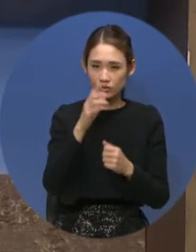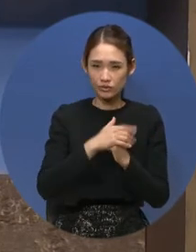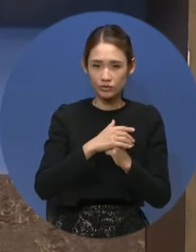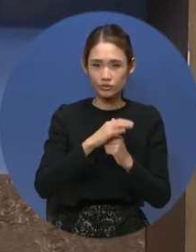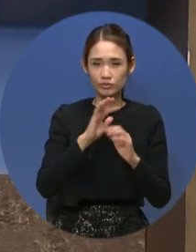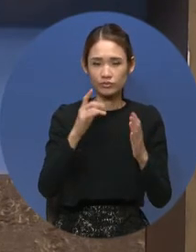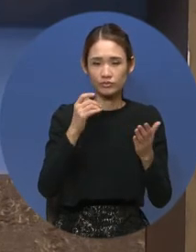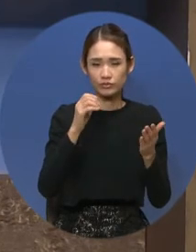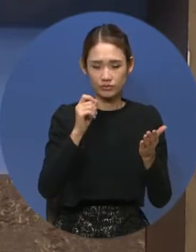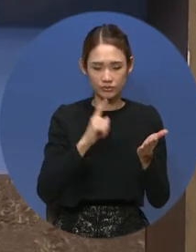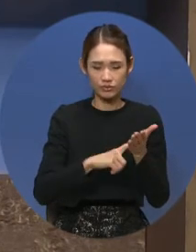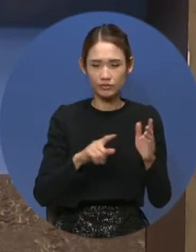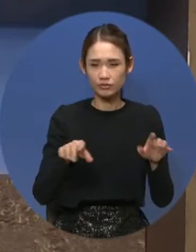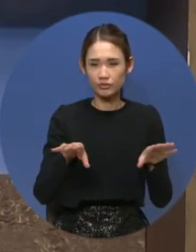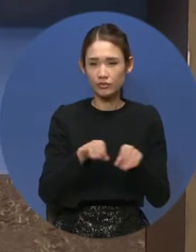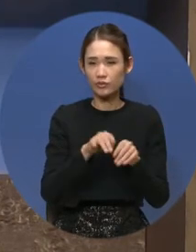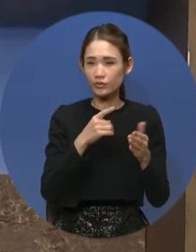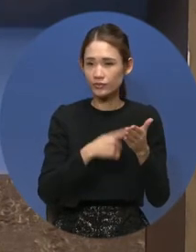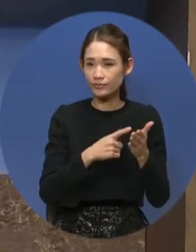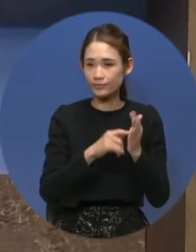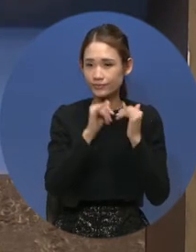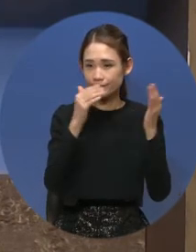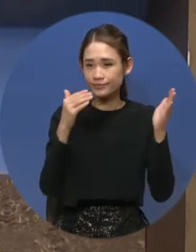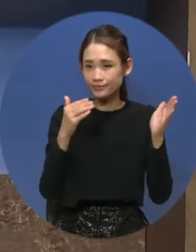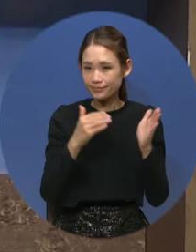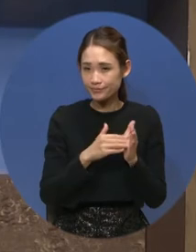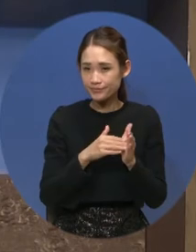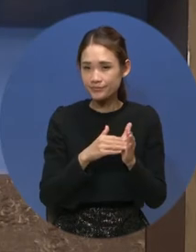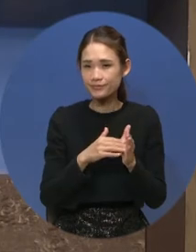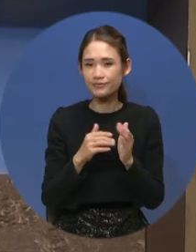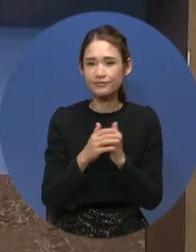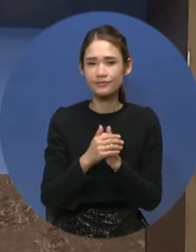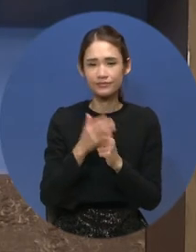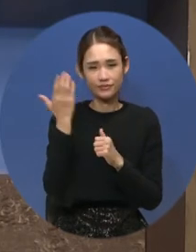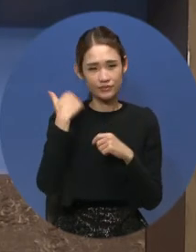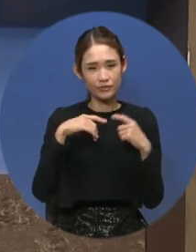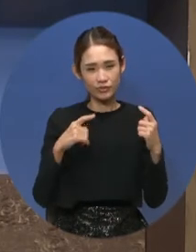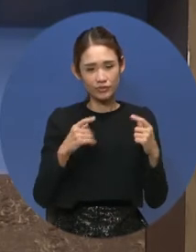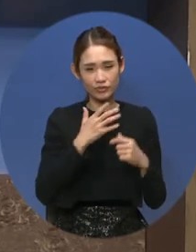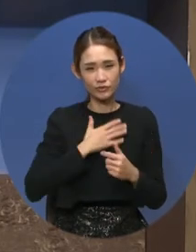유일하게 국무총리상을 받았더라고요. 네. 그러니까 정말 이 영등포